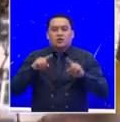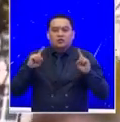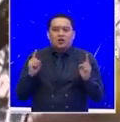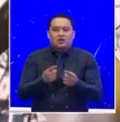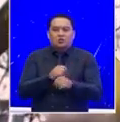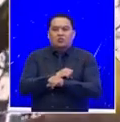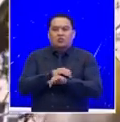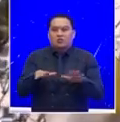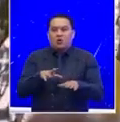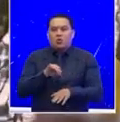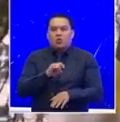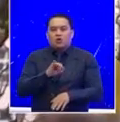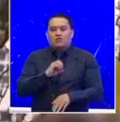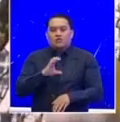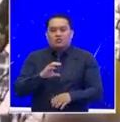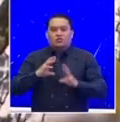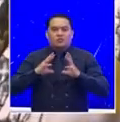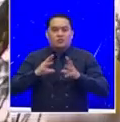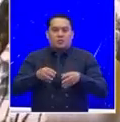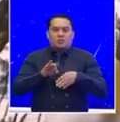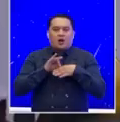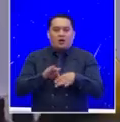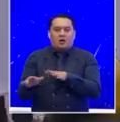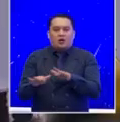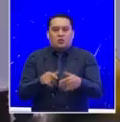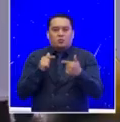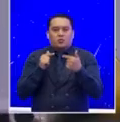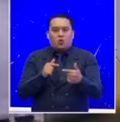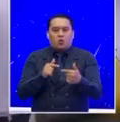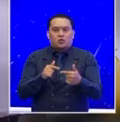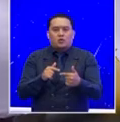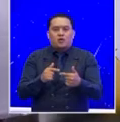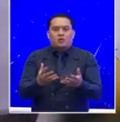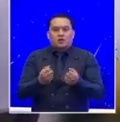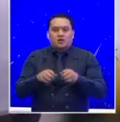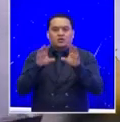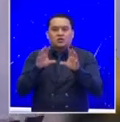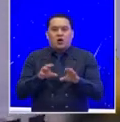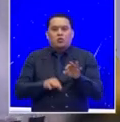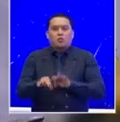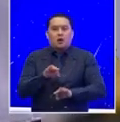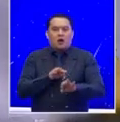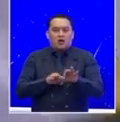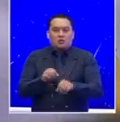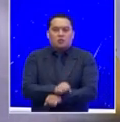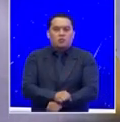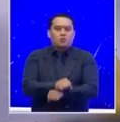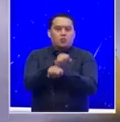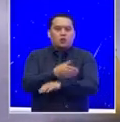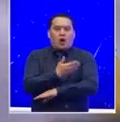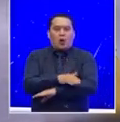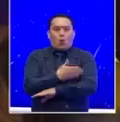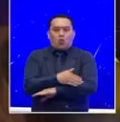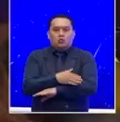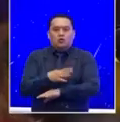с распространением коронавируса, по всей стране проходят акции протеста против принятия законопроекта. Демонстранты выходят на